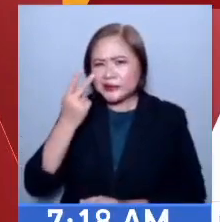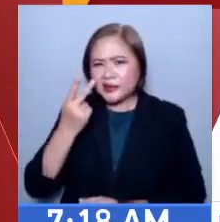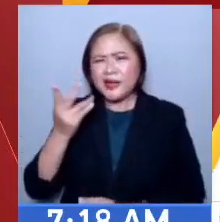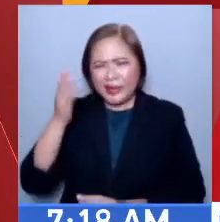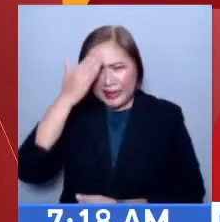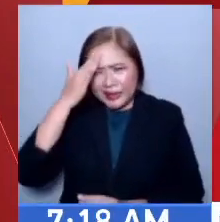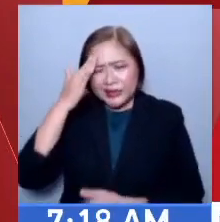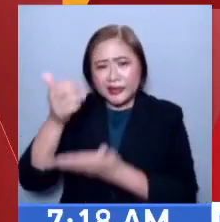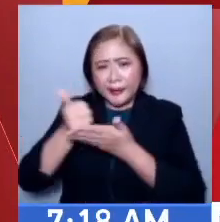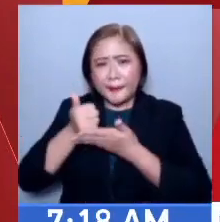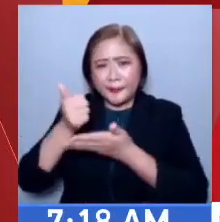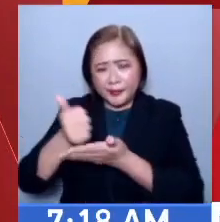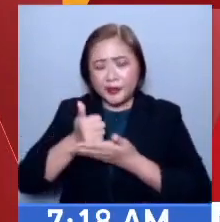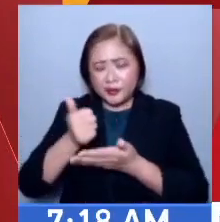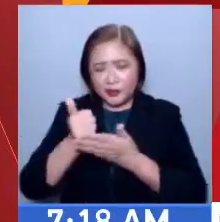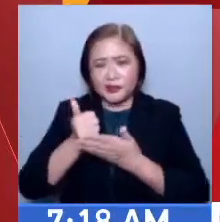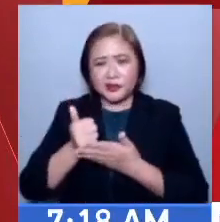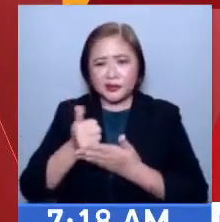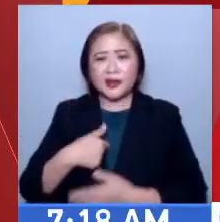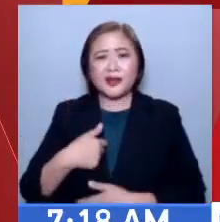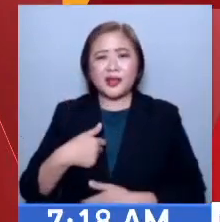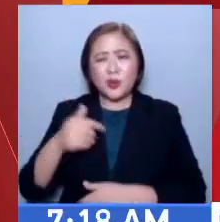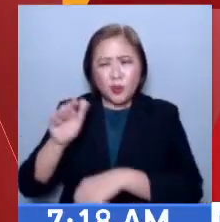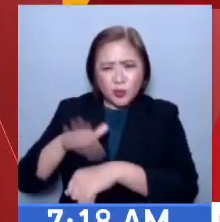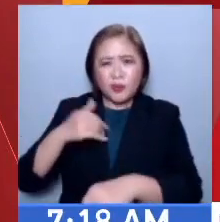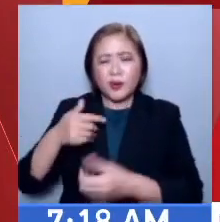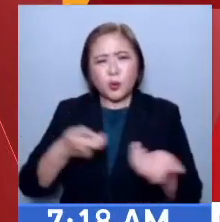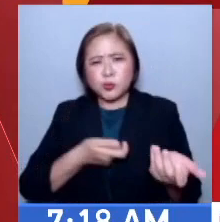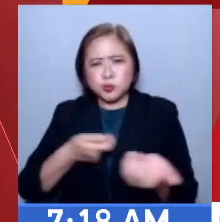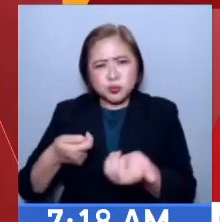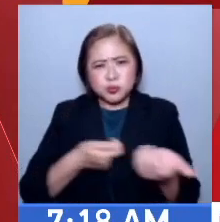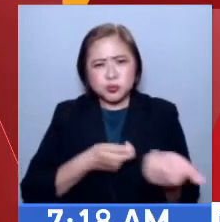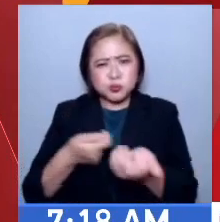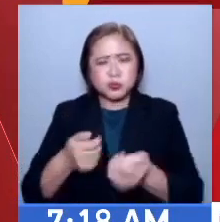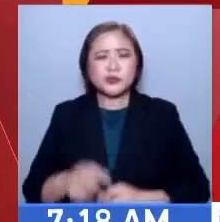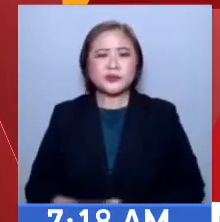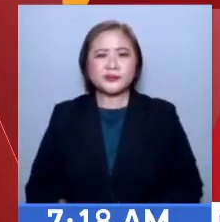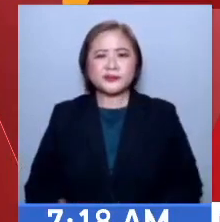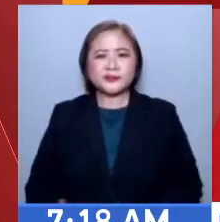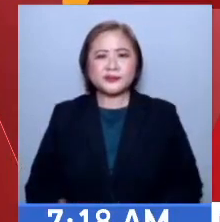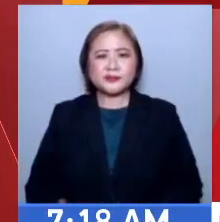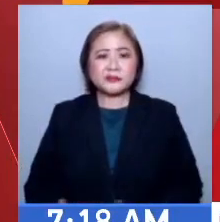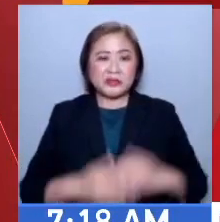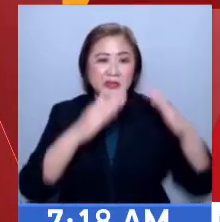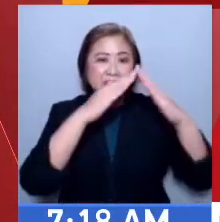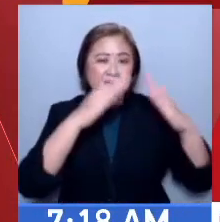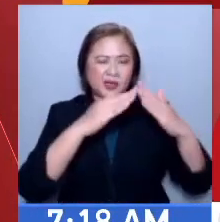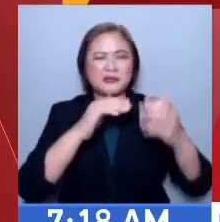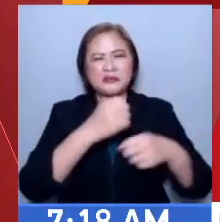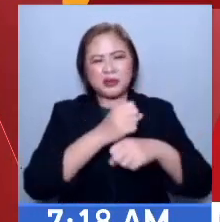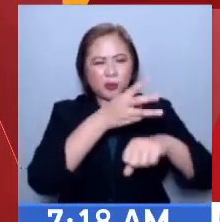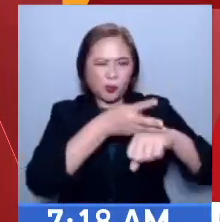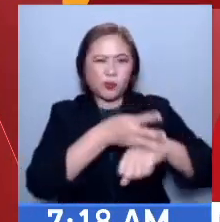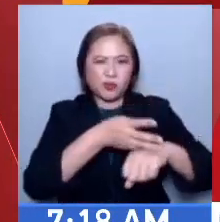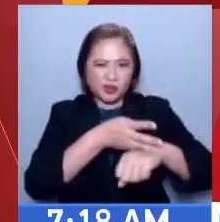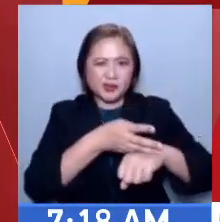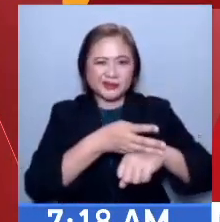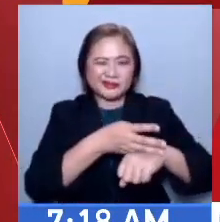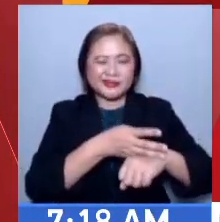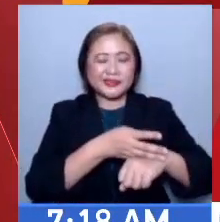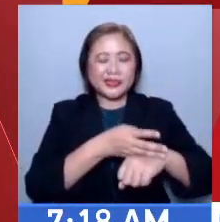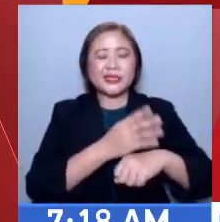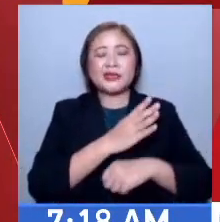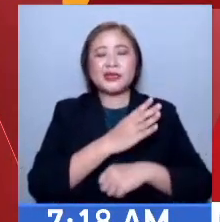ko, tumawag ng fire truck. Gawa po ng light construction material yung bahay po. Ngayon, nadilaan po